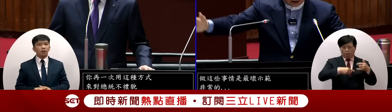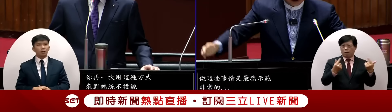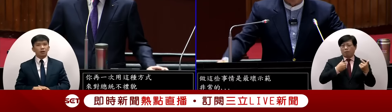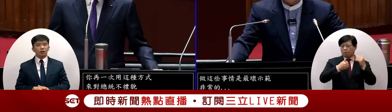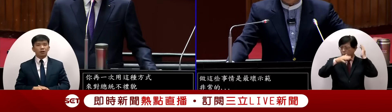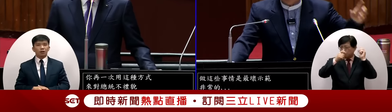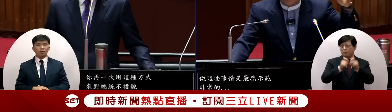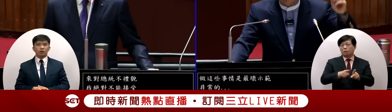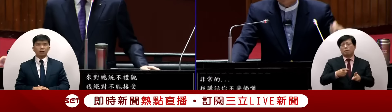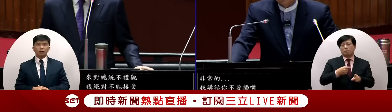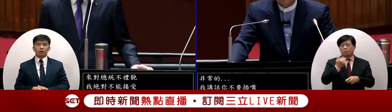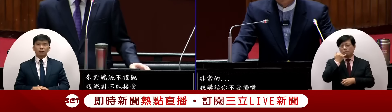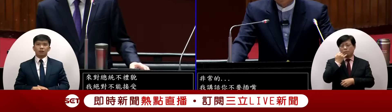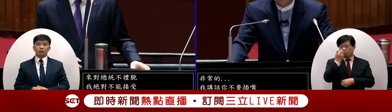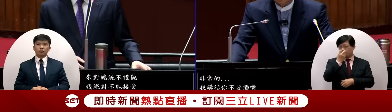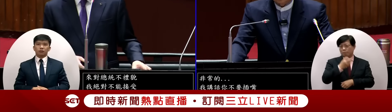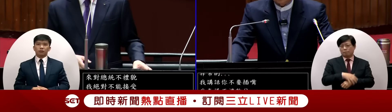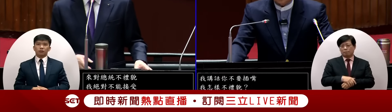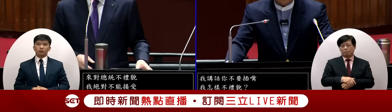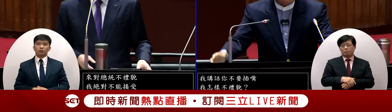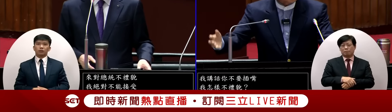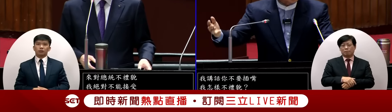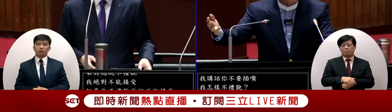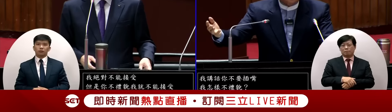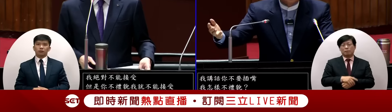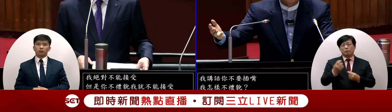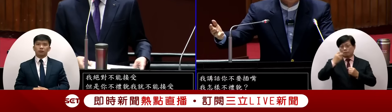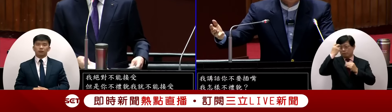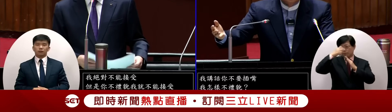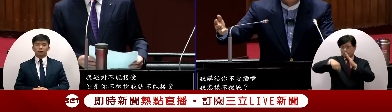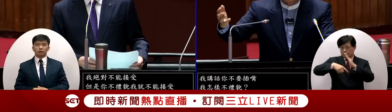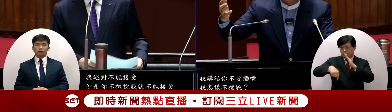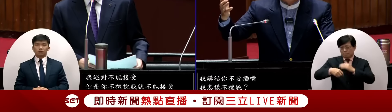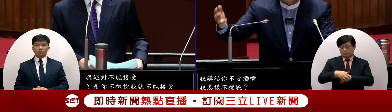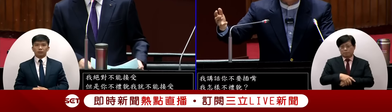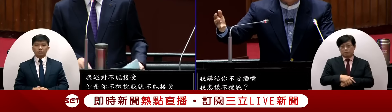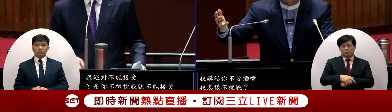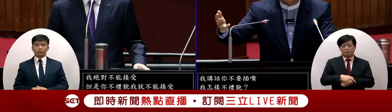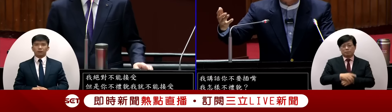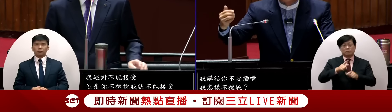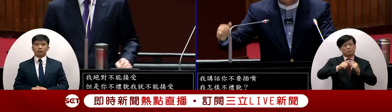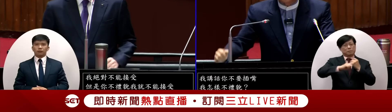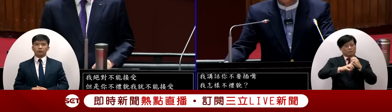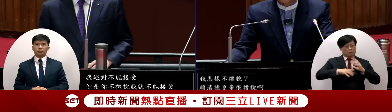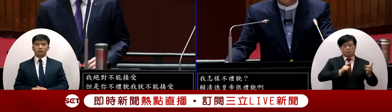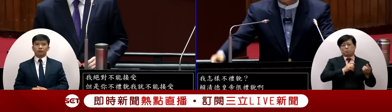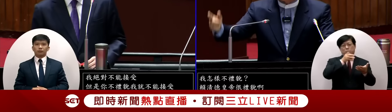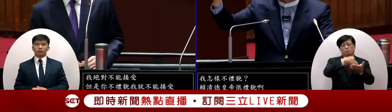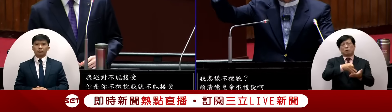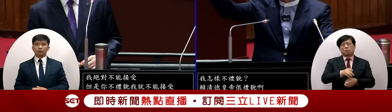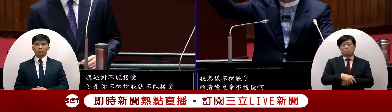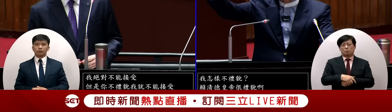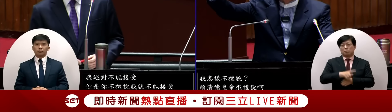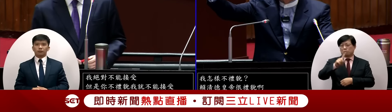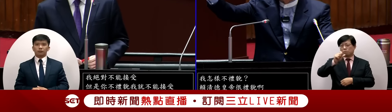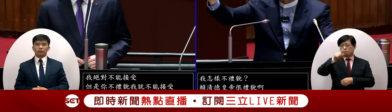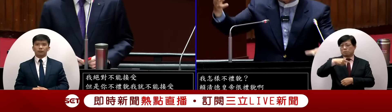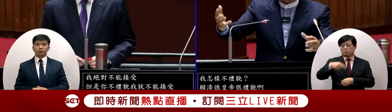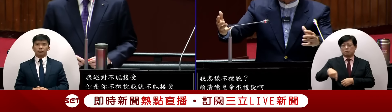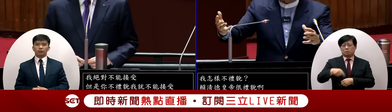帝啊。我们可以看哦，他叫监察院，然后大法官都是你们提名的，大法官